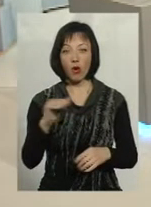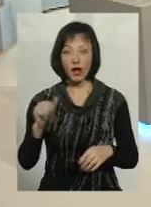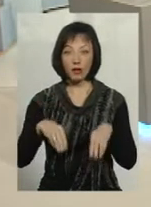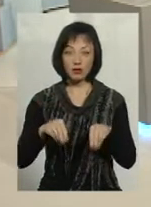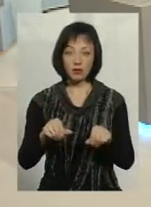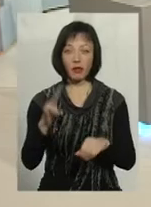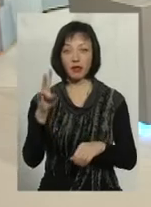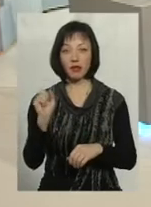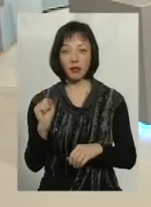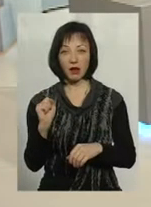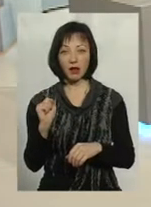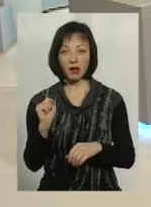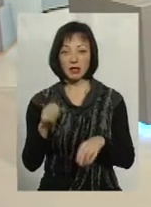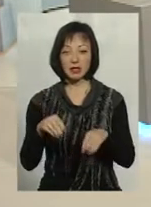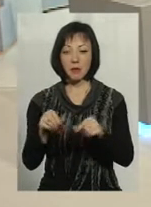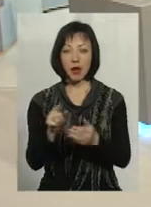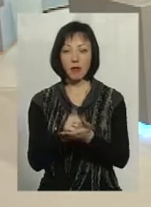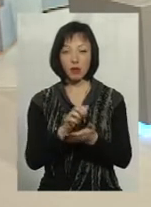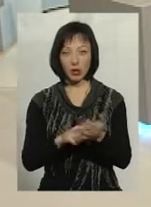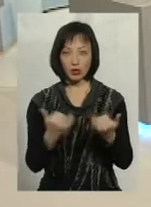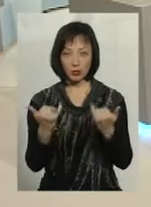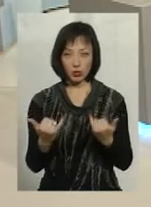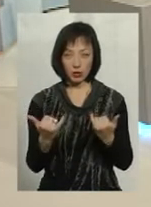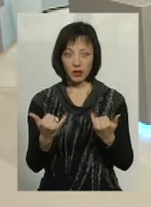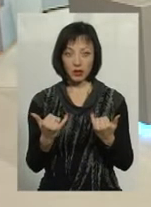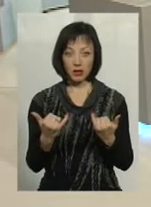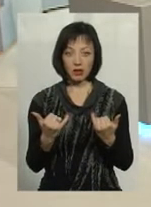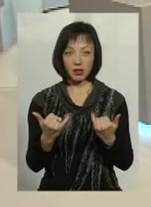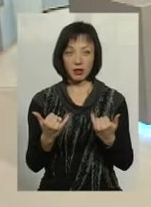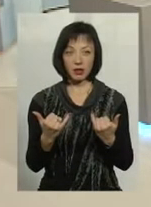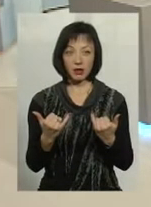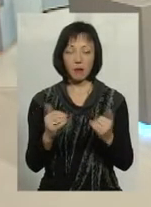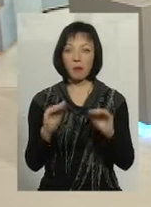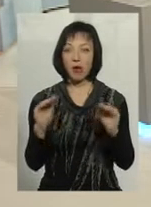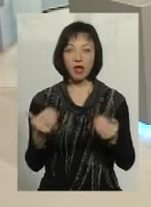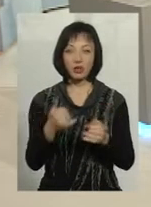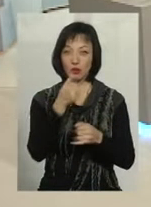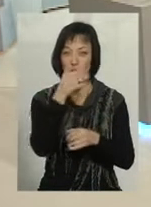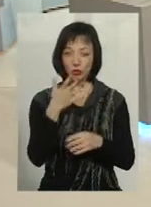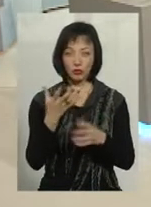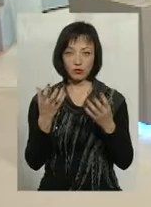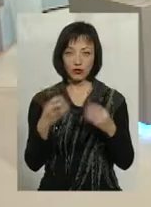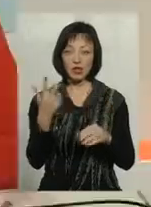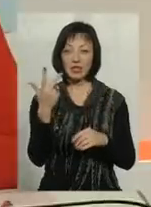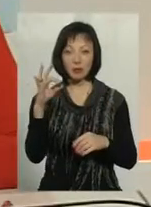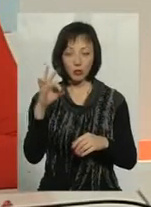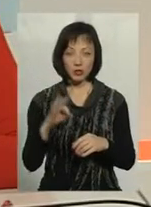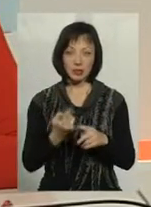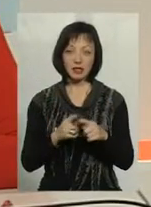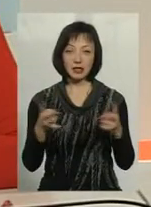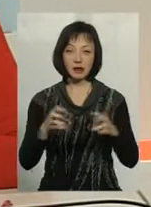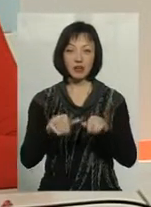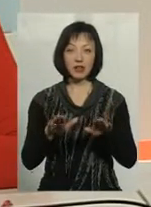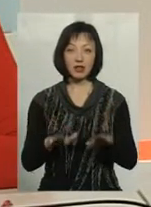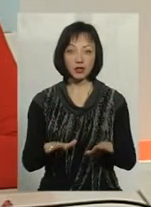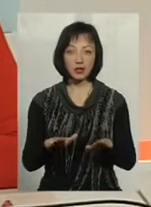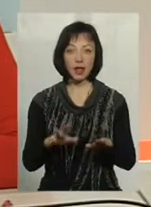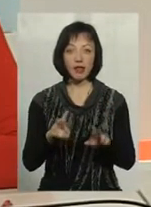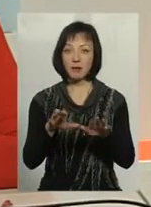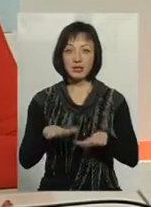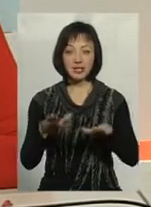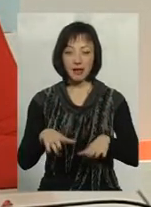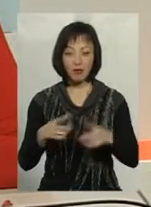пам'ятаєте, відміняли, вже не один раз відміняли. Відміняли касові апарати, як пам'ятаєте, відміняли, наприклад, сьогодні систему спрощенків, вони зовсім в